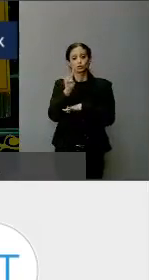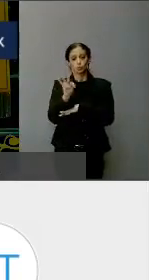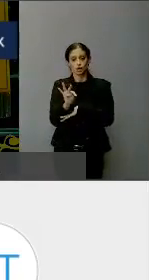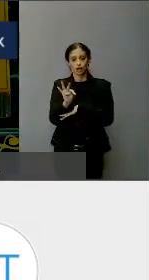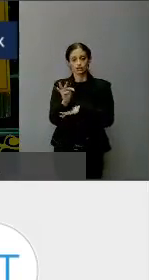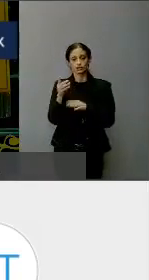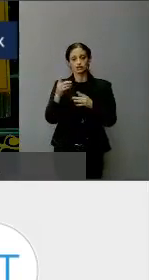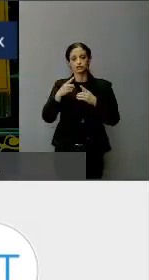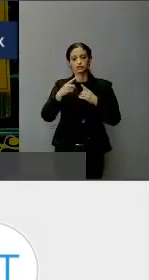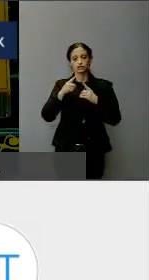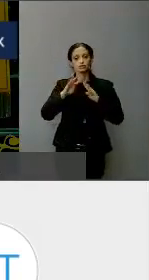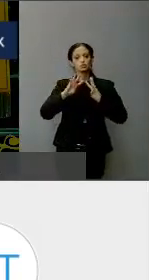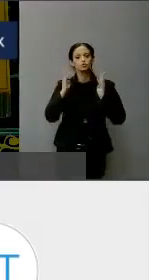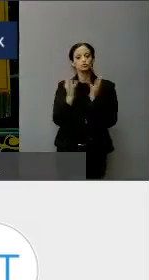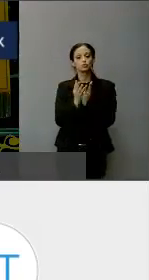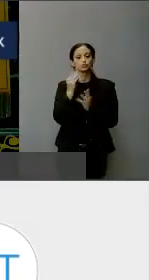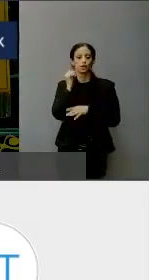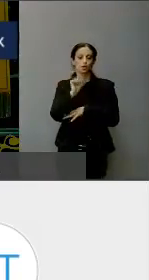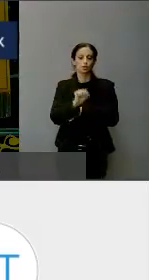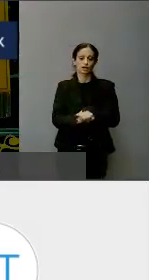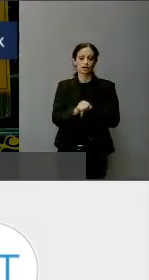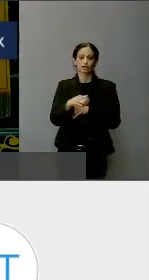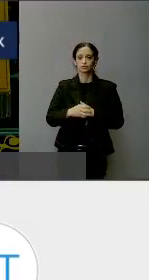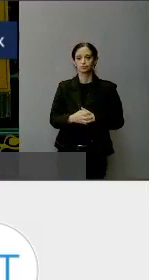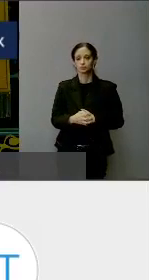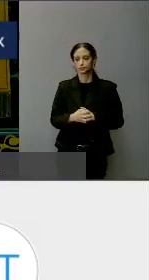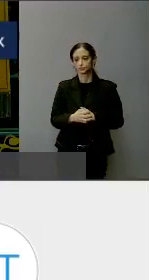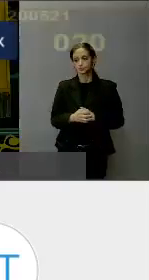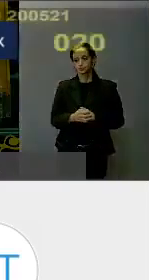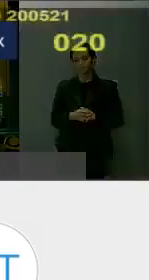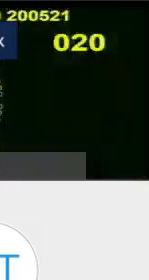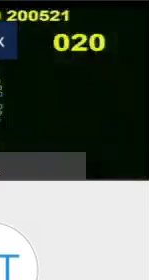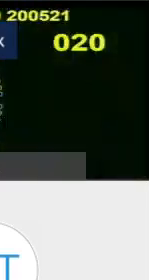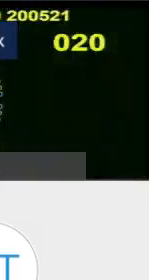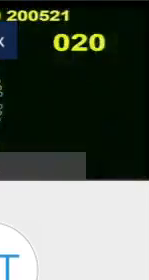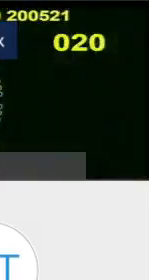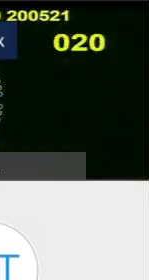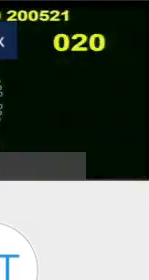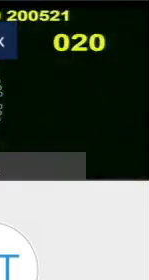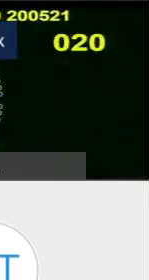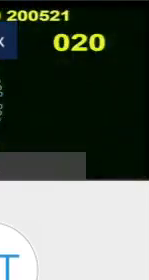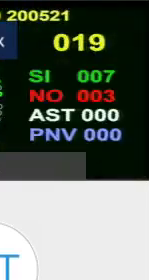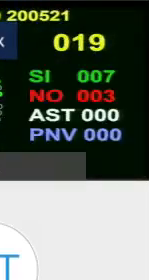parere della giunta è contrario si vota